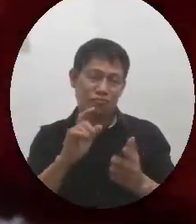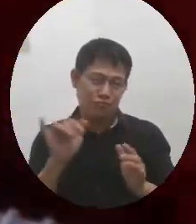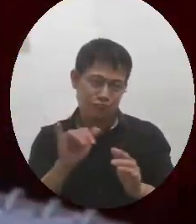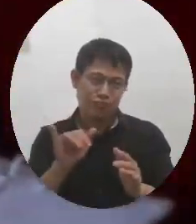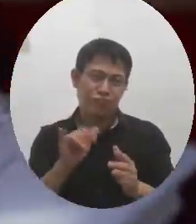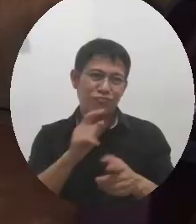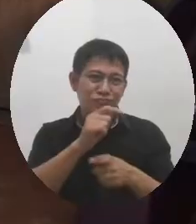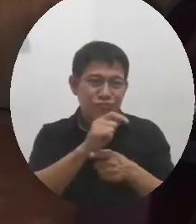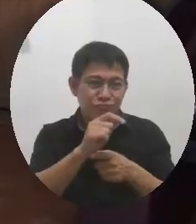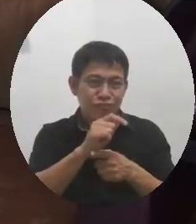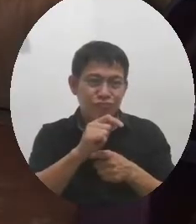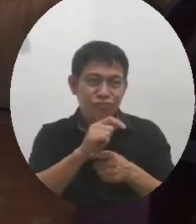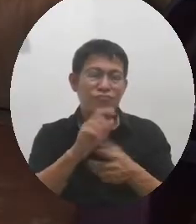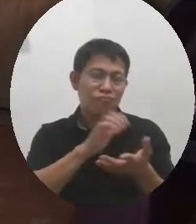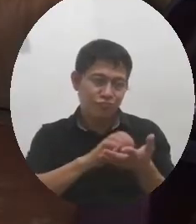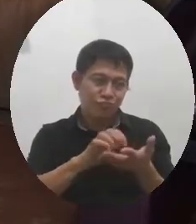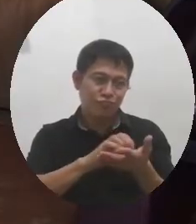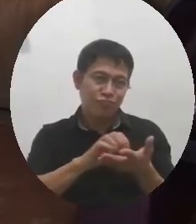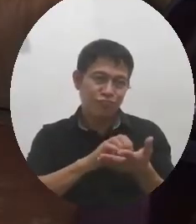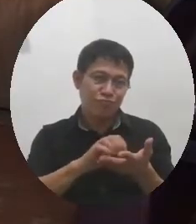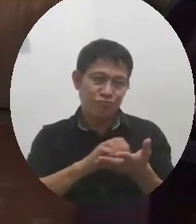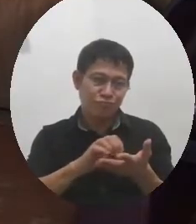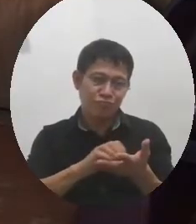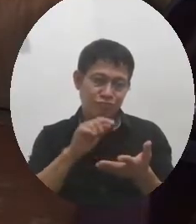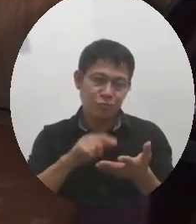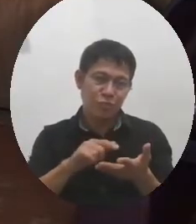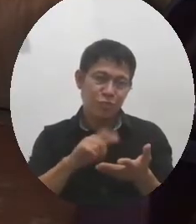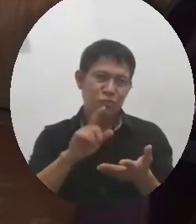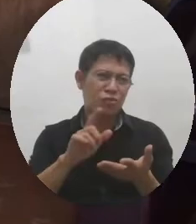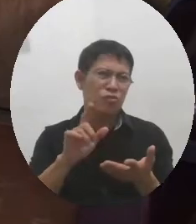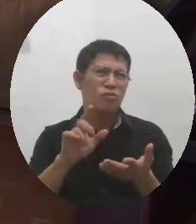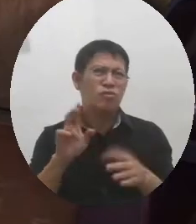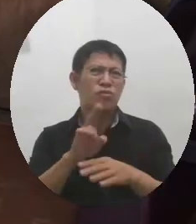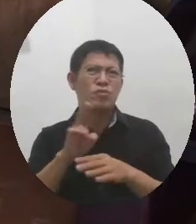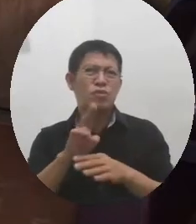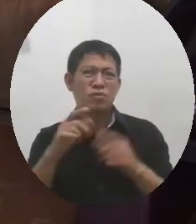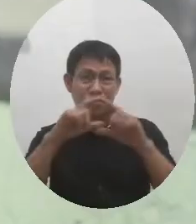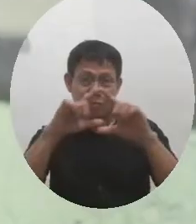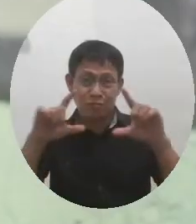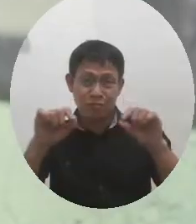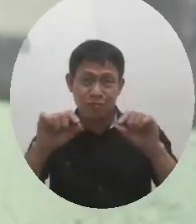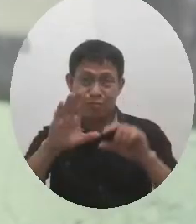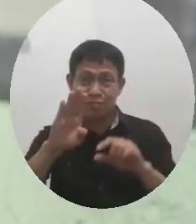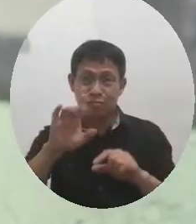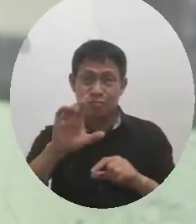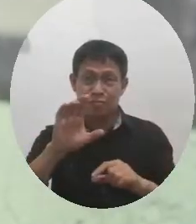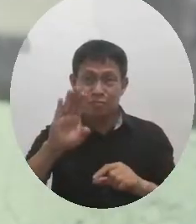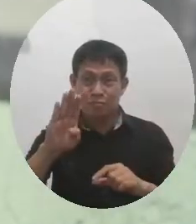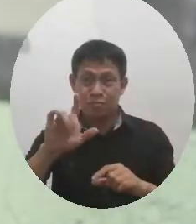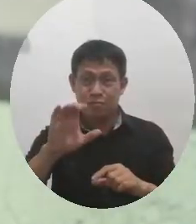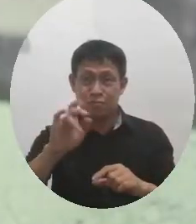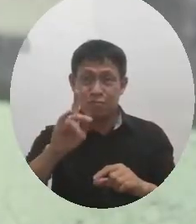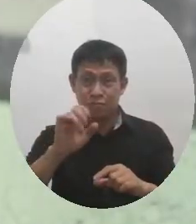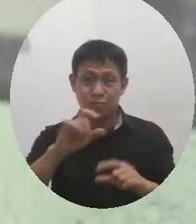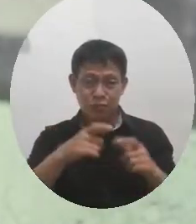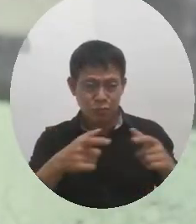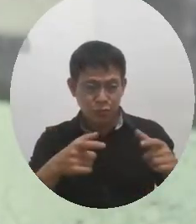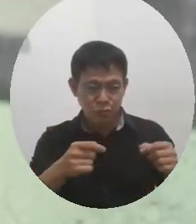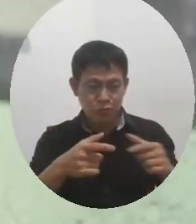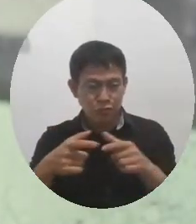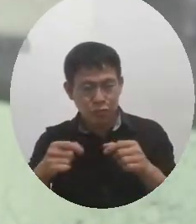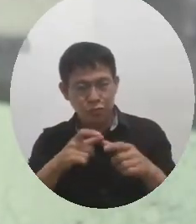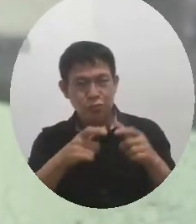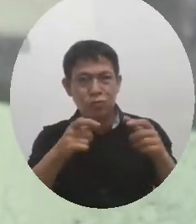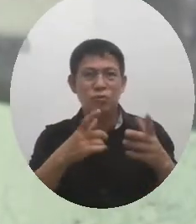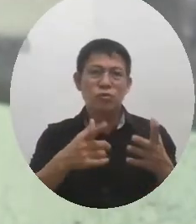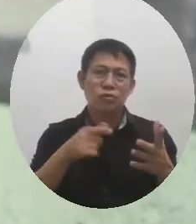mag-drawing-drawing, ganyan. So, yung mga blocks, yun po yung ginagawa niya lagi, nililinyan yun, yan, yan. Green!